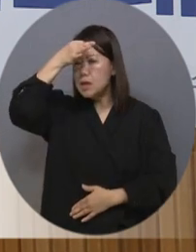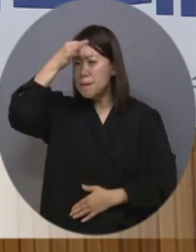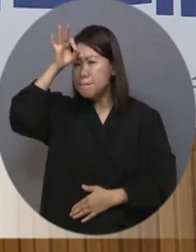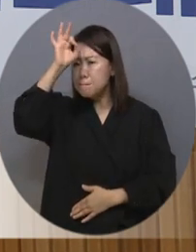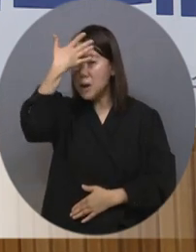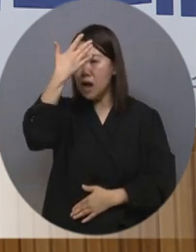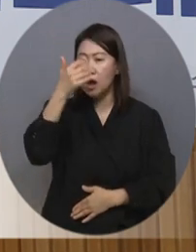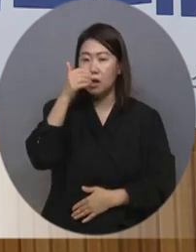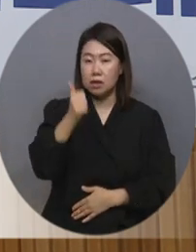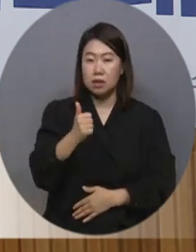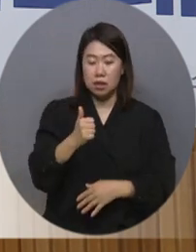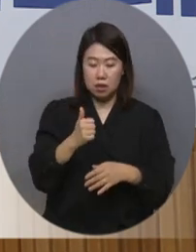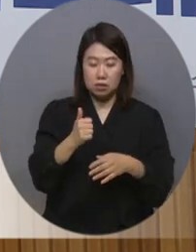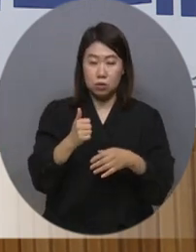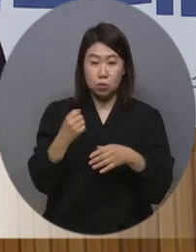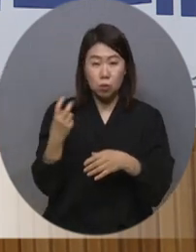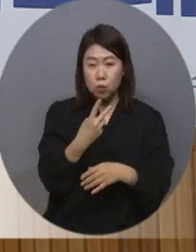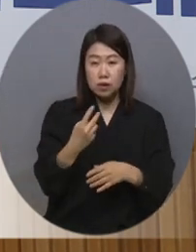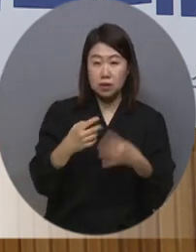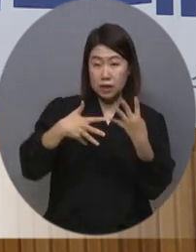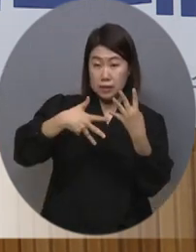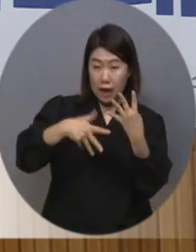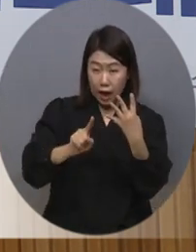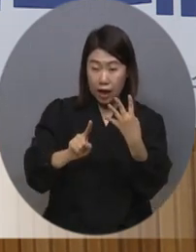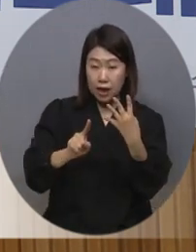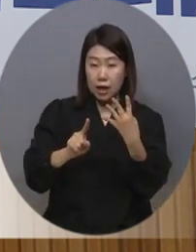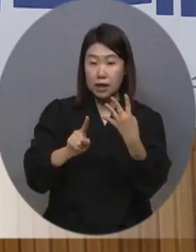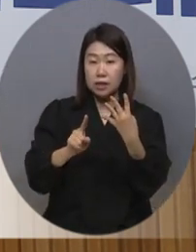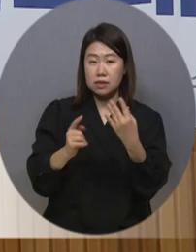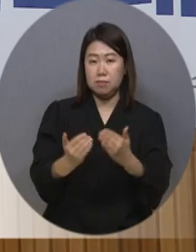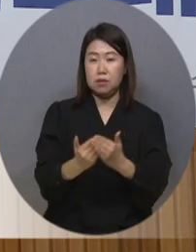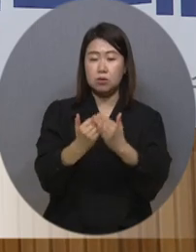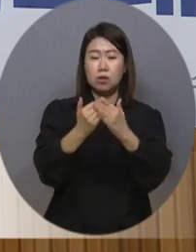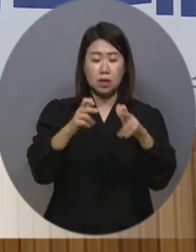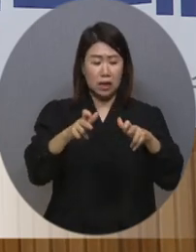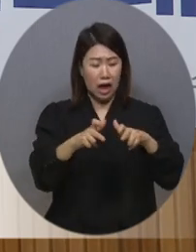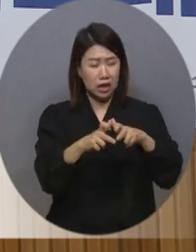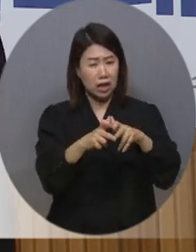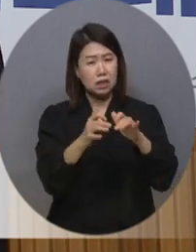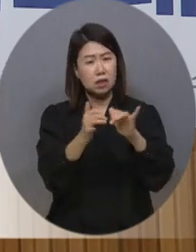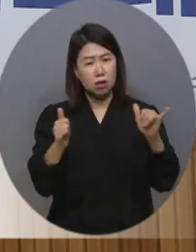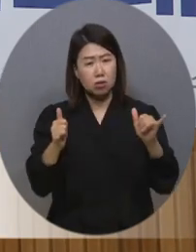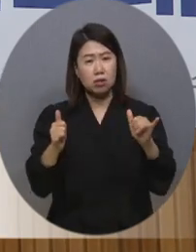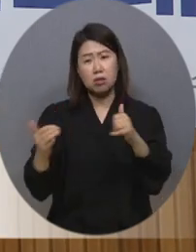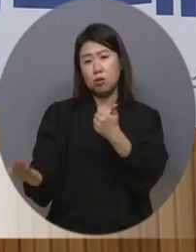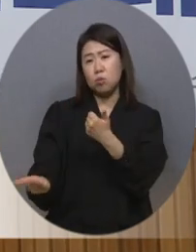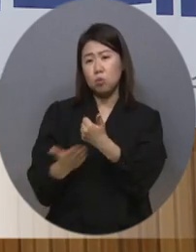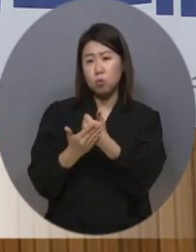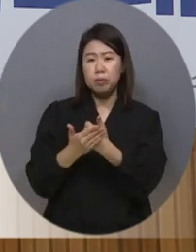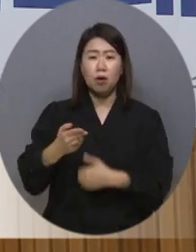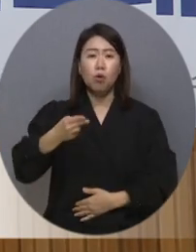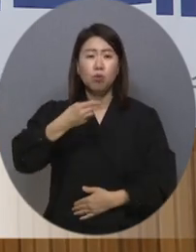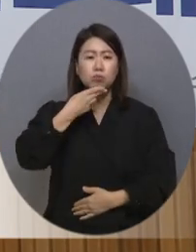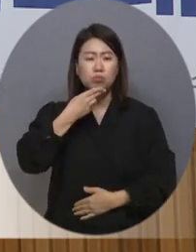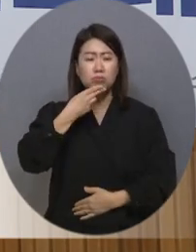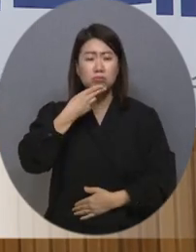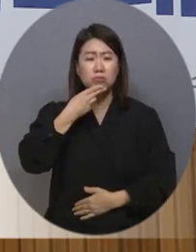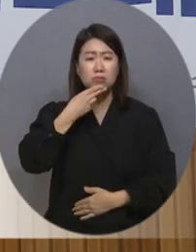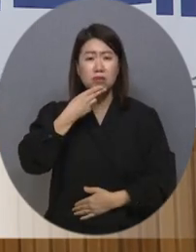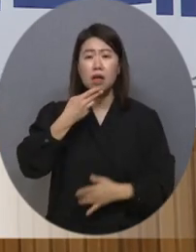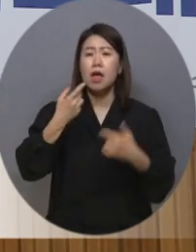4차 산업혁명이 일어나더라도 우리 장애인들에게 아무런 관련이 없다면 이런